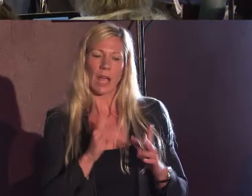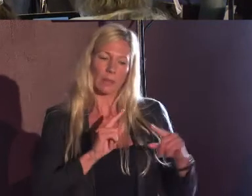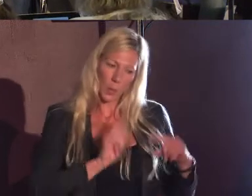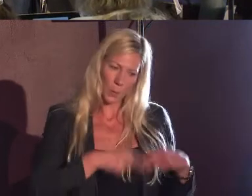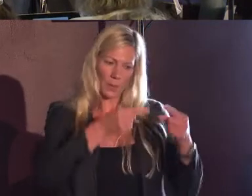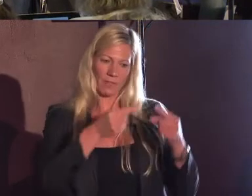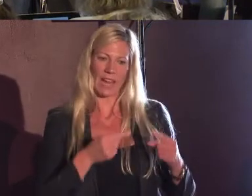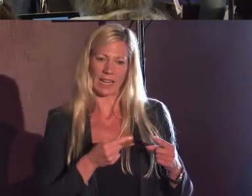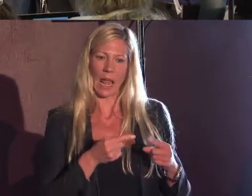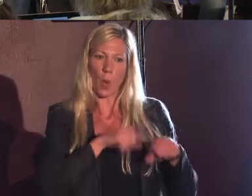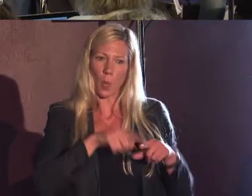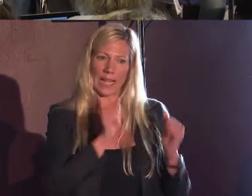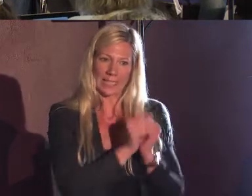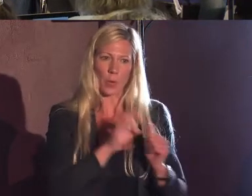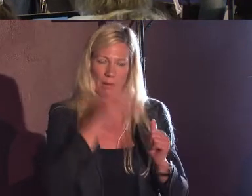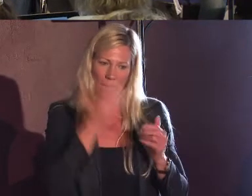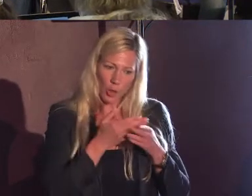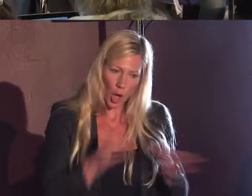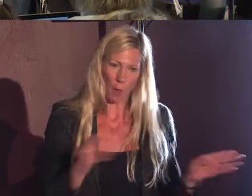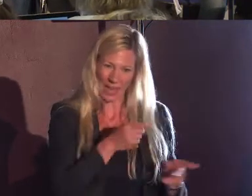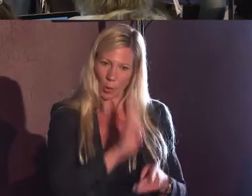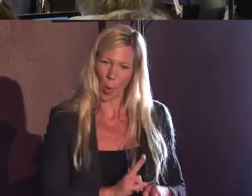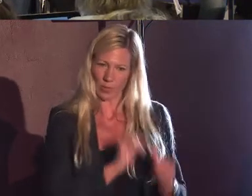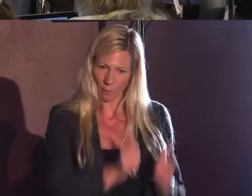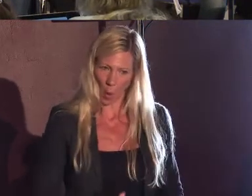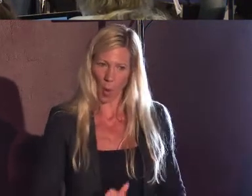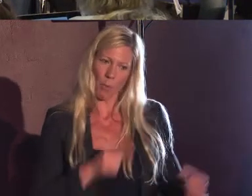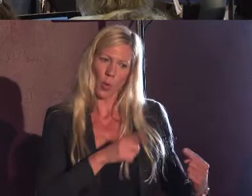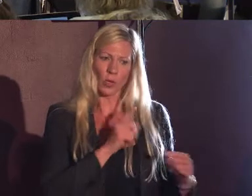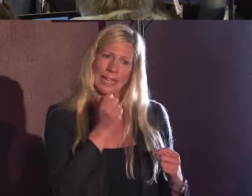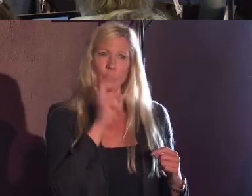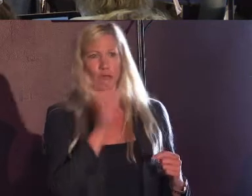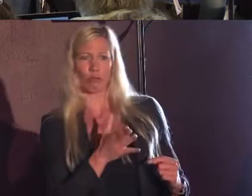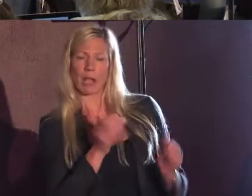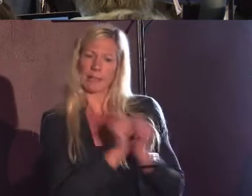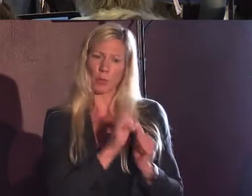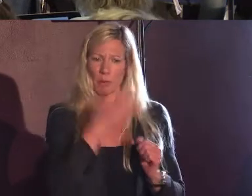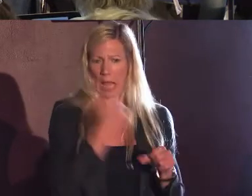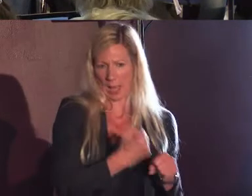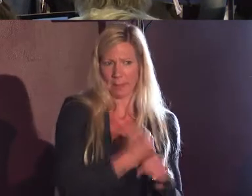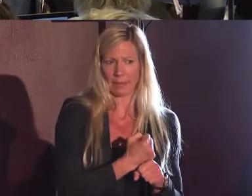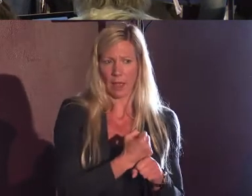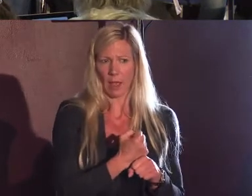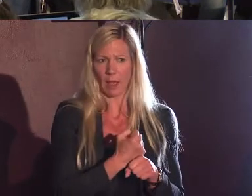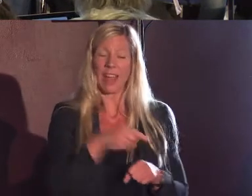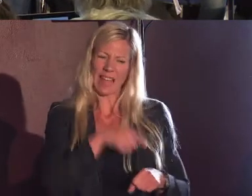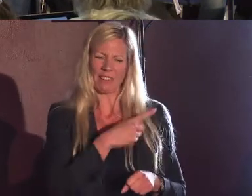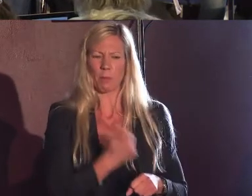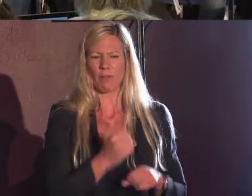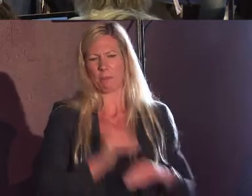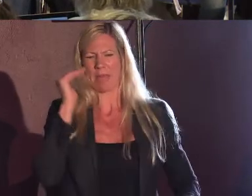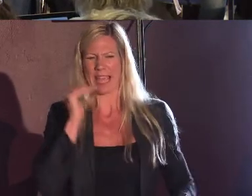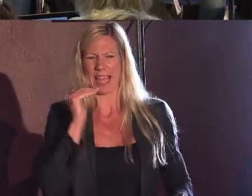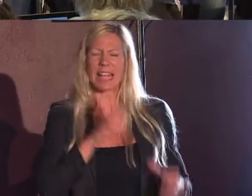utveckla sätt att öppna den här konstformen mot nya sätt att arbeta, och där behöver vi